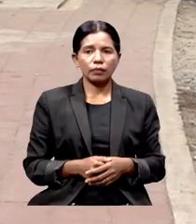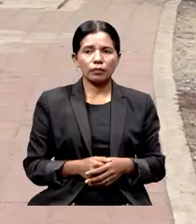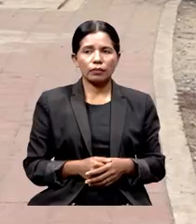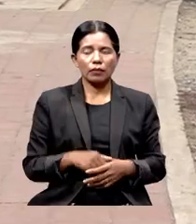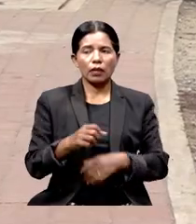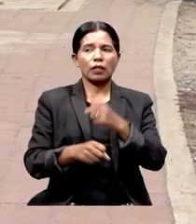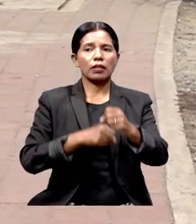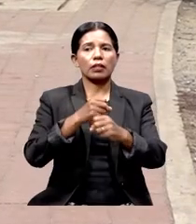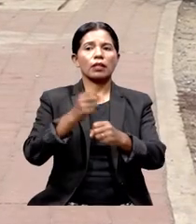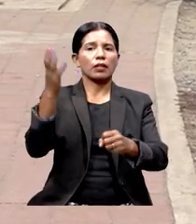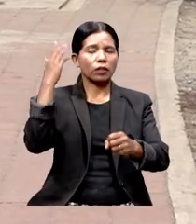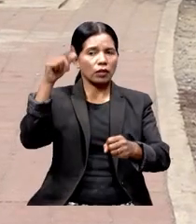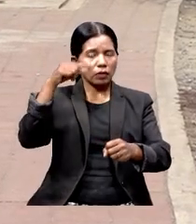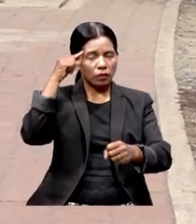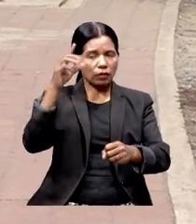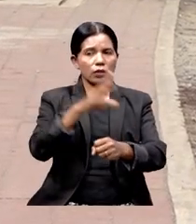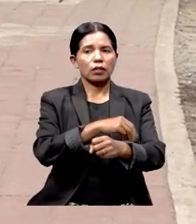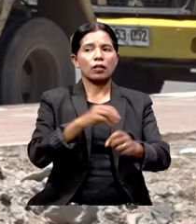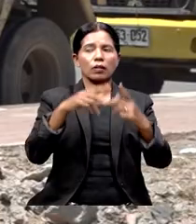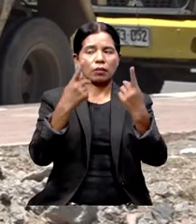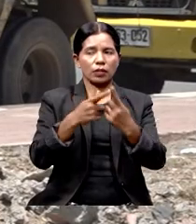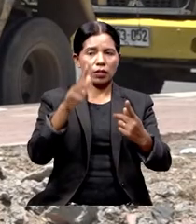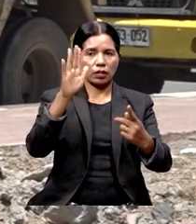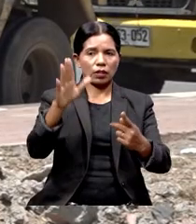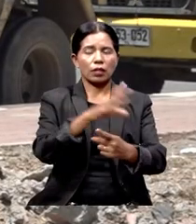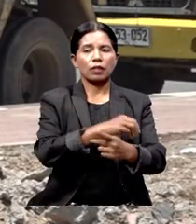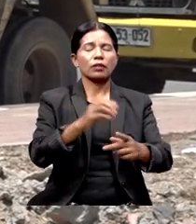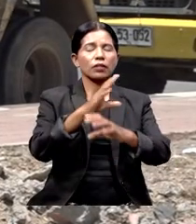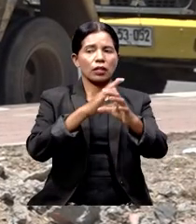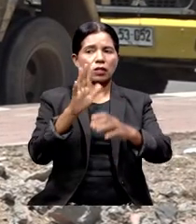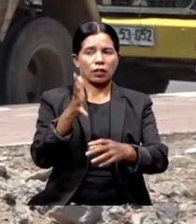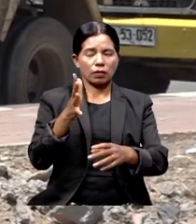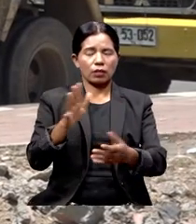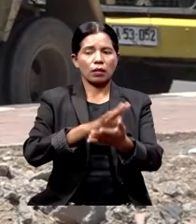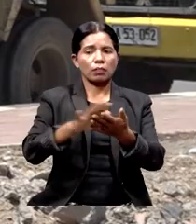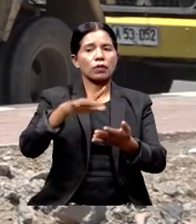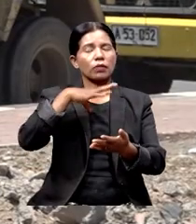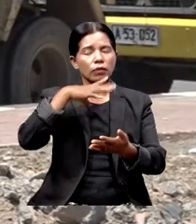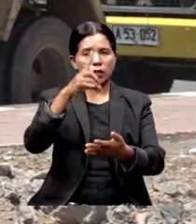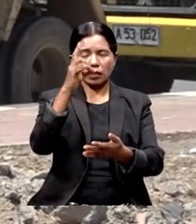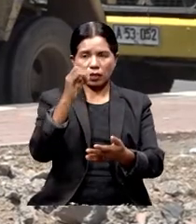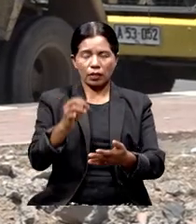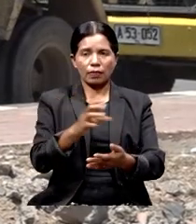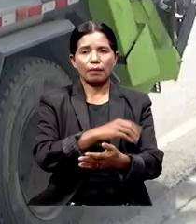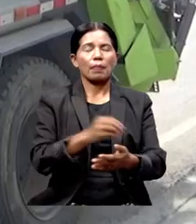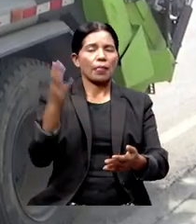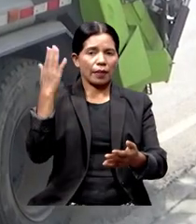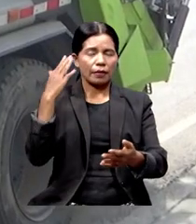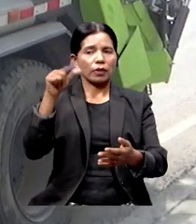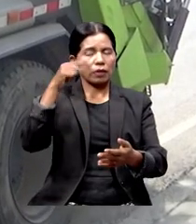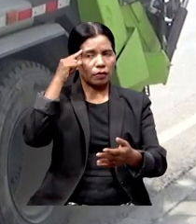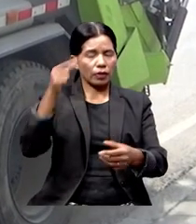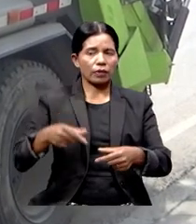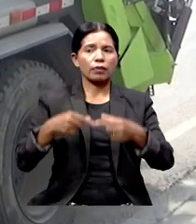Tinan hira kliuba, governo kontrata kompanya lima ho kamioneta lima nulu o di hamos foer di kapital dili. No fin lalais ne, governo